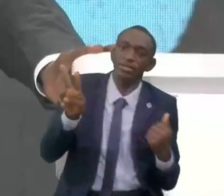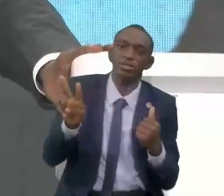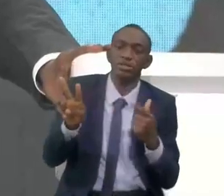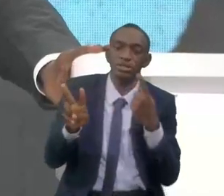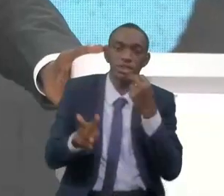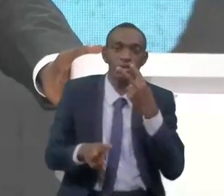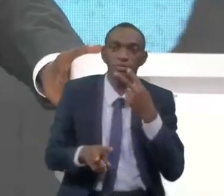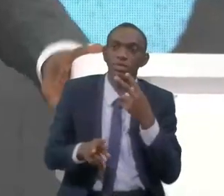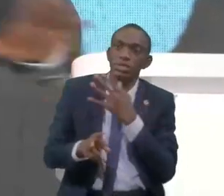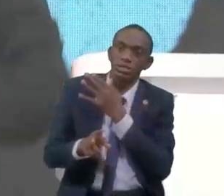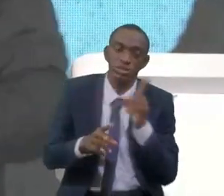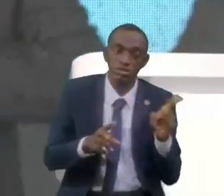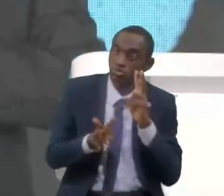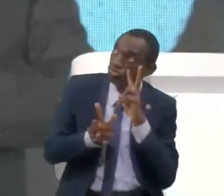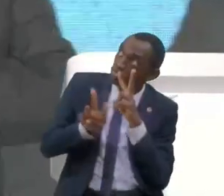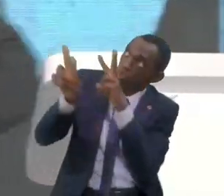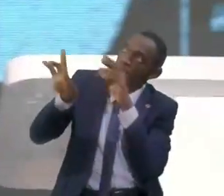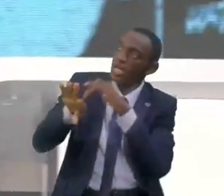conservait la vie.